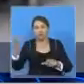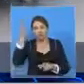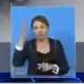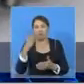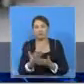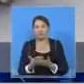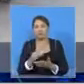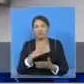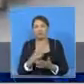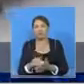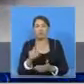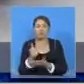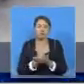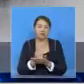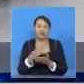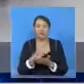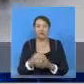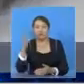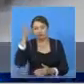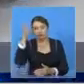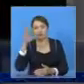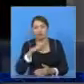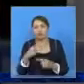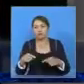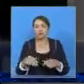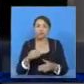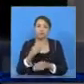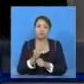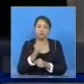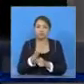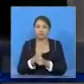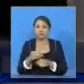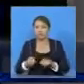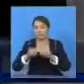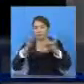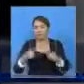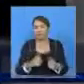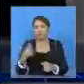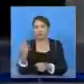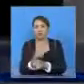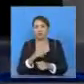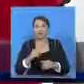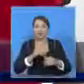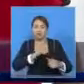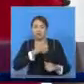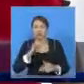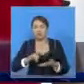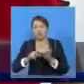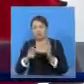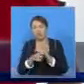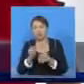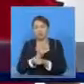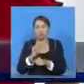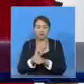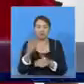ордасы. Аядай ғана ғимаратта жас буынның білім алуына тиісті жағдай жасалған. Жуырда ғана ашылған алғашқы әскери дайындық кабинеті соңғы үлгіде